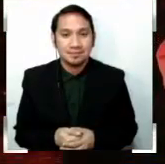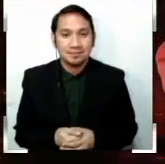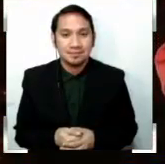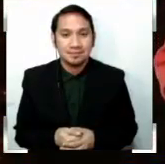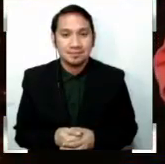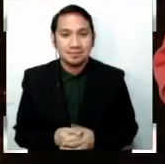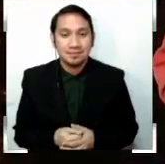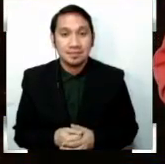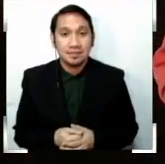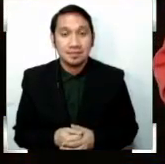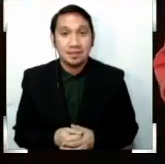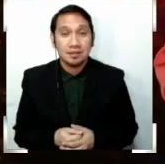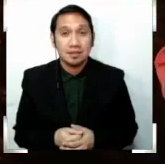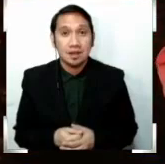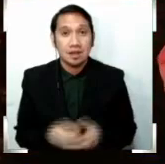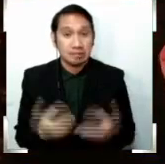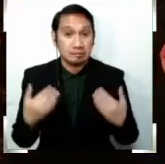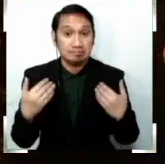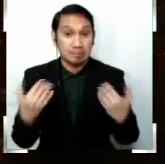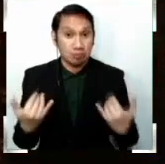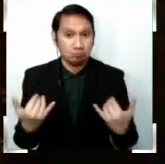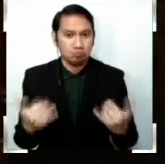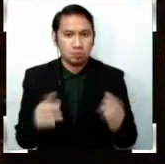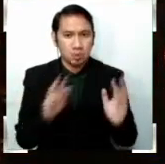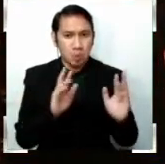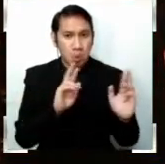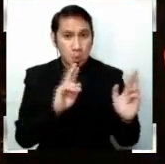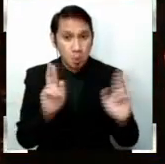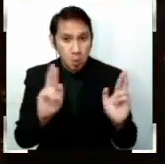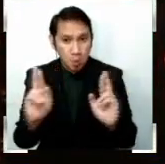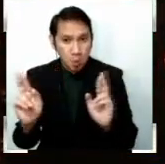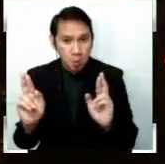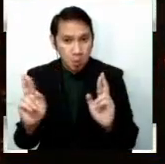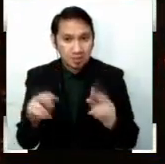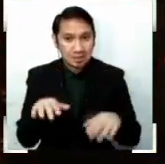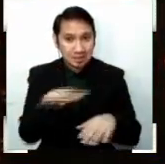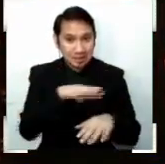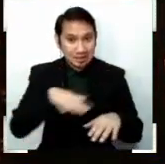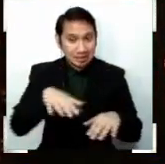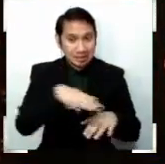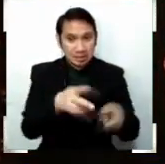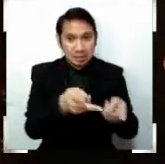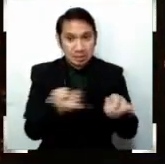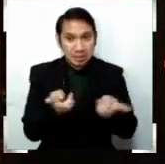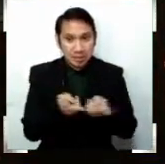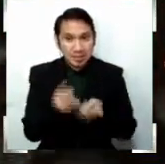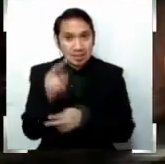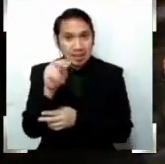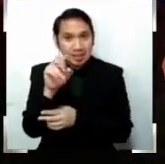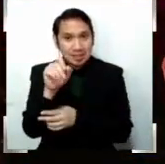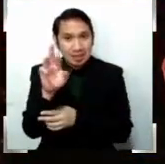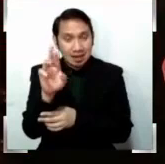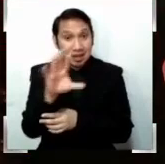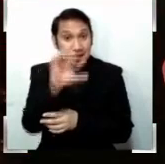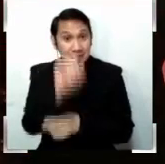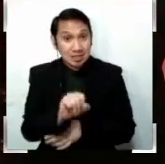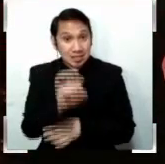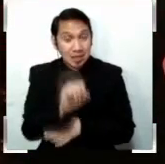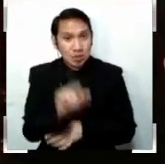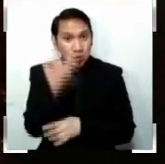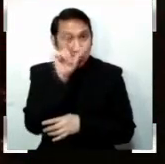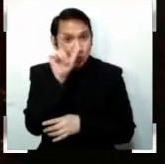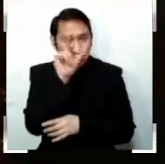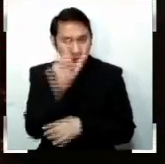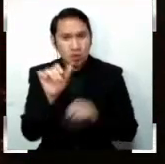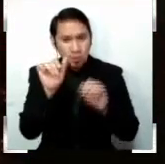Igan, Pia, naghahanda na ang ilang lugar sa Metro Manila at Southern Luzon para sa posibleng pananalasa ng bagyong